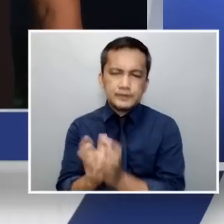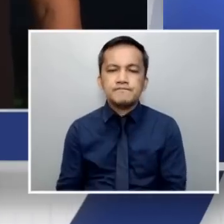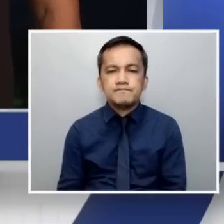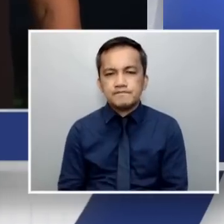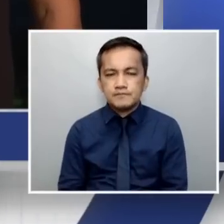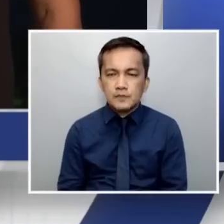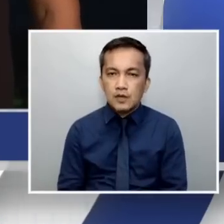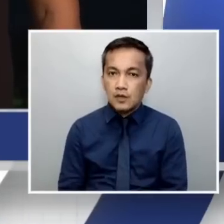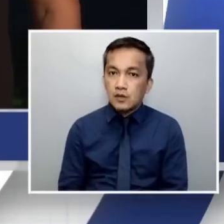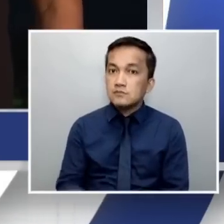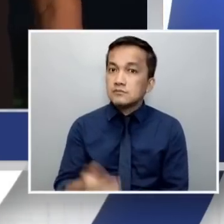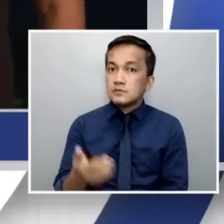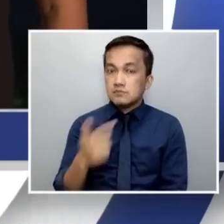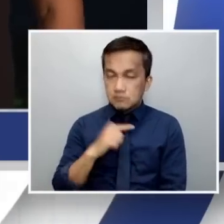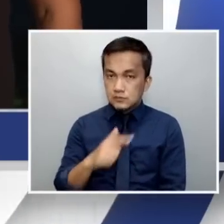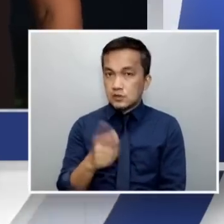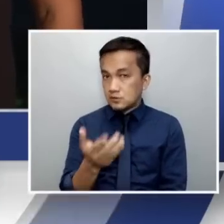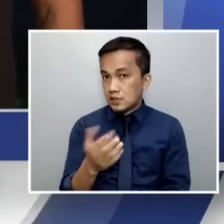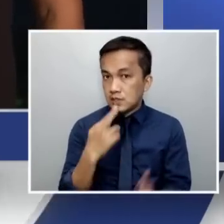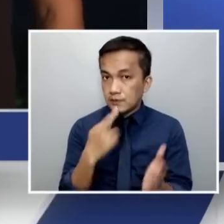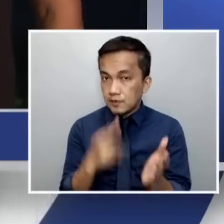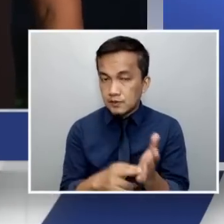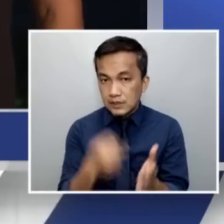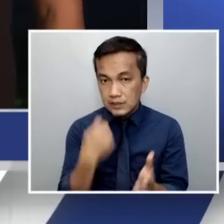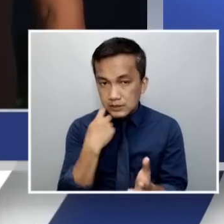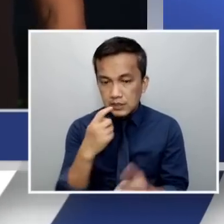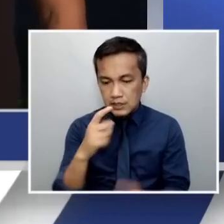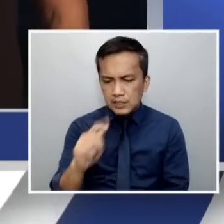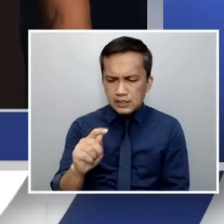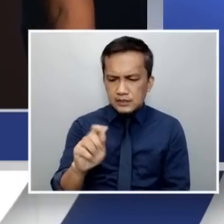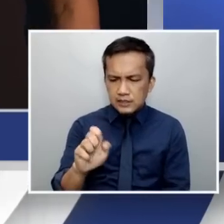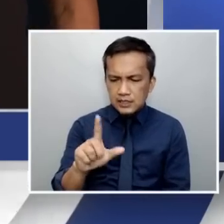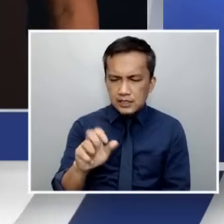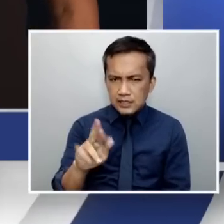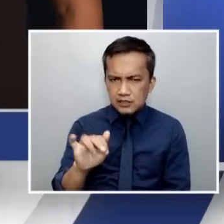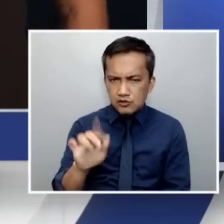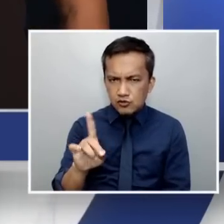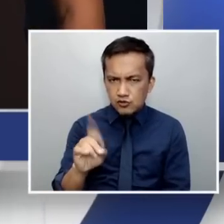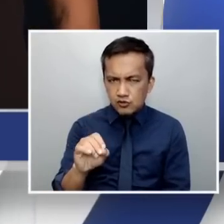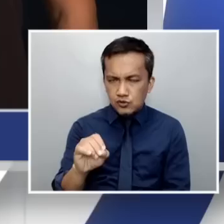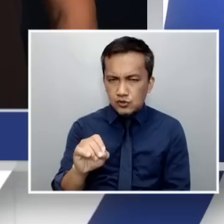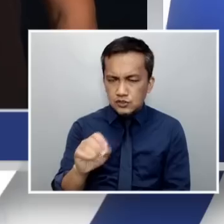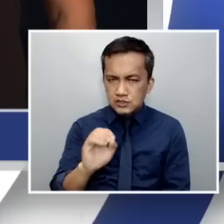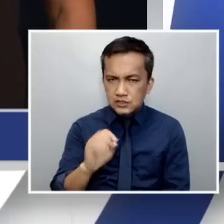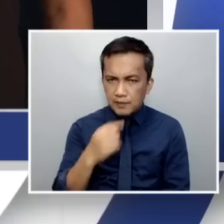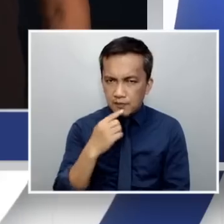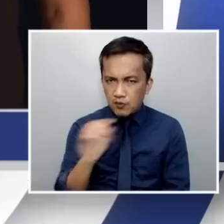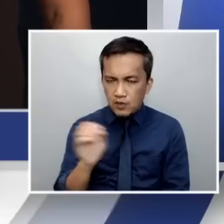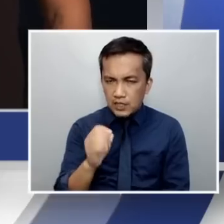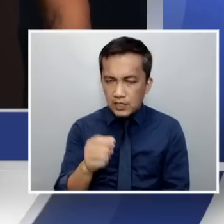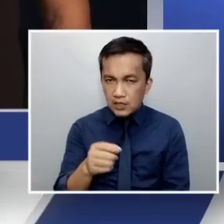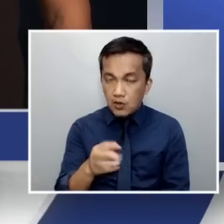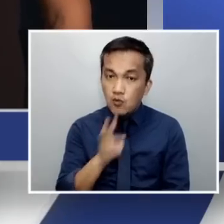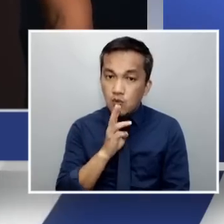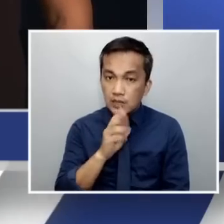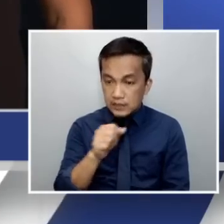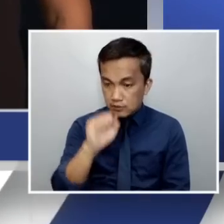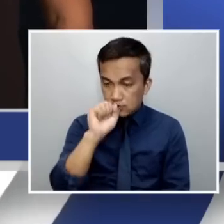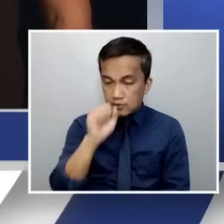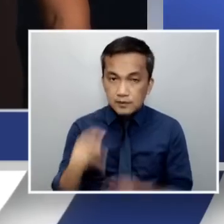Jokart, sa report mo kanina sa teleradyo, sabi mo ay walang mainom na tubig, inumin ang mga mamamayan dyan